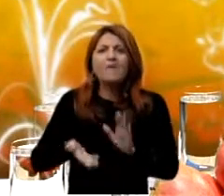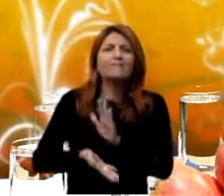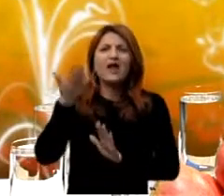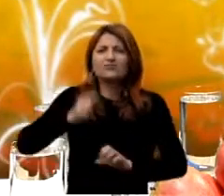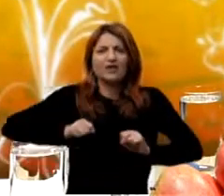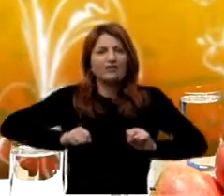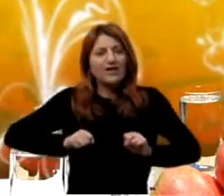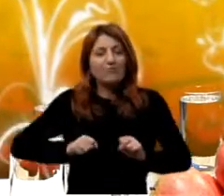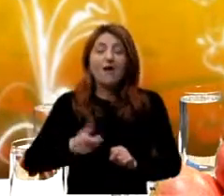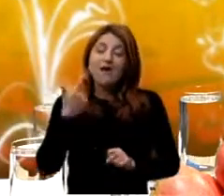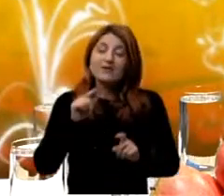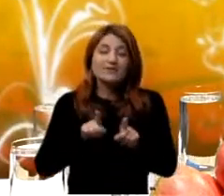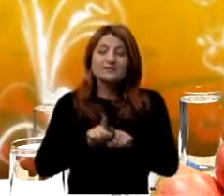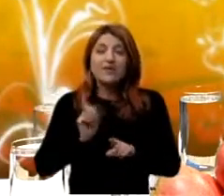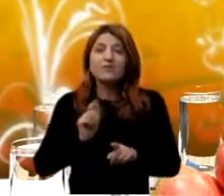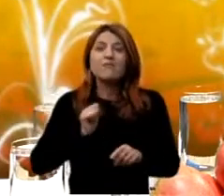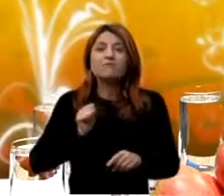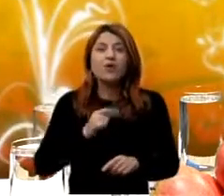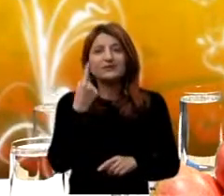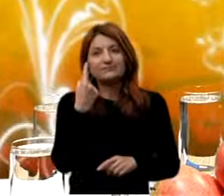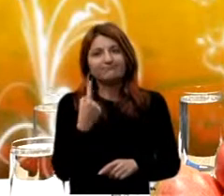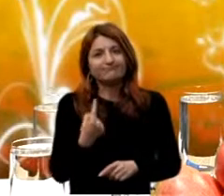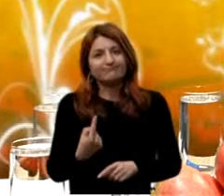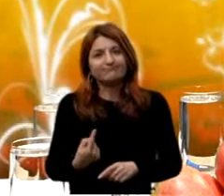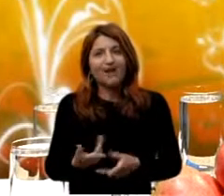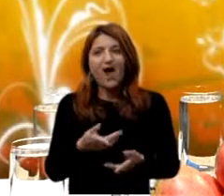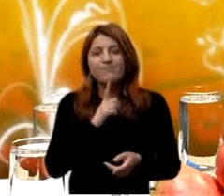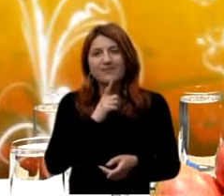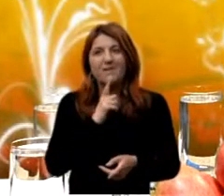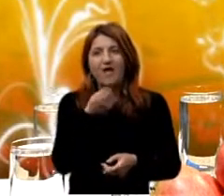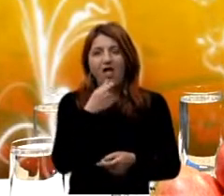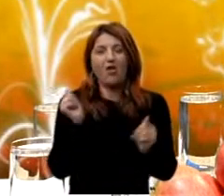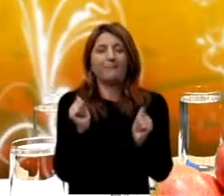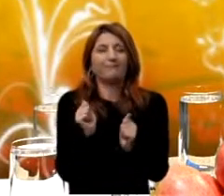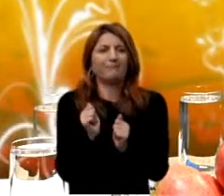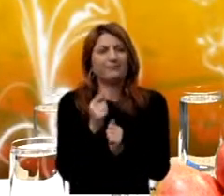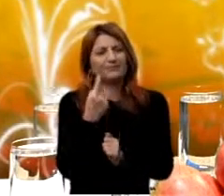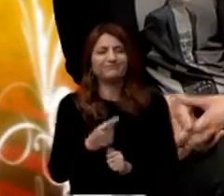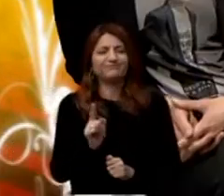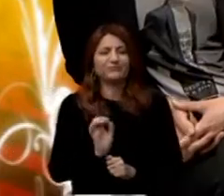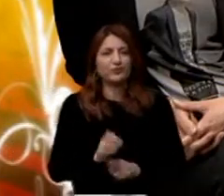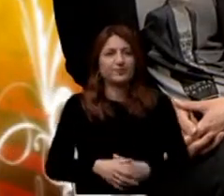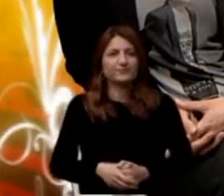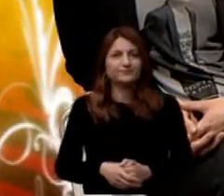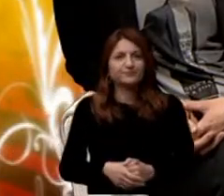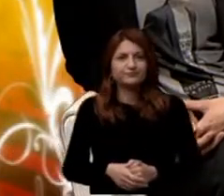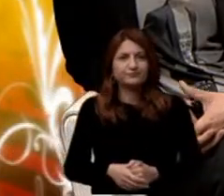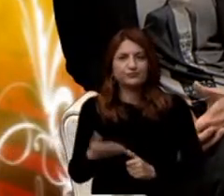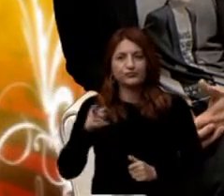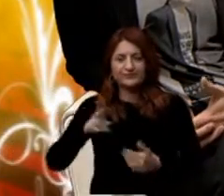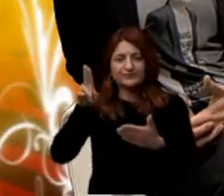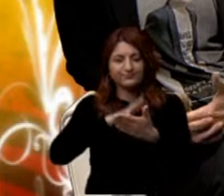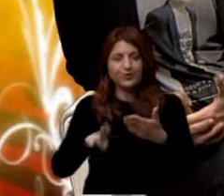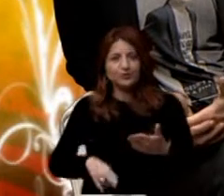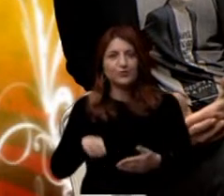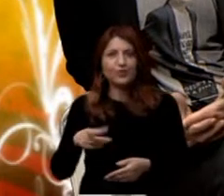ali možda bi se više trebalo bojati te malnutricije ili ne, i podhranjenosti. Tako je. Dakle, ovo što ste pročitali je lijepo